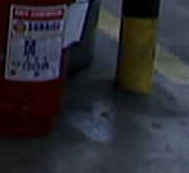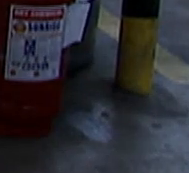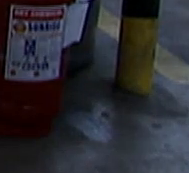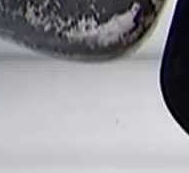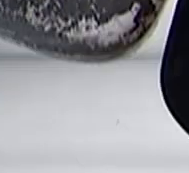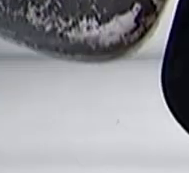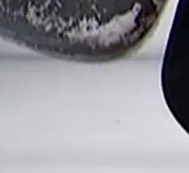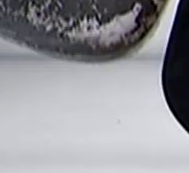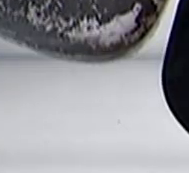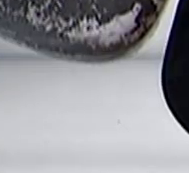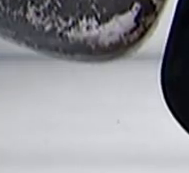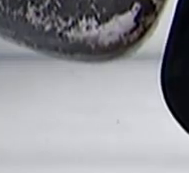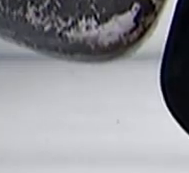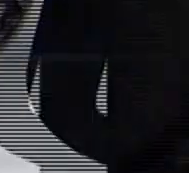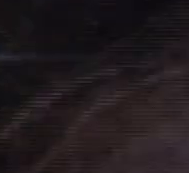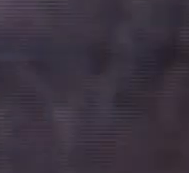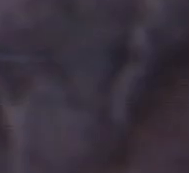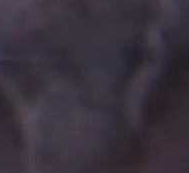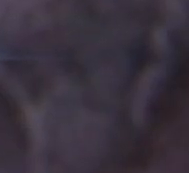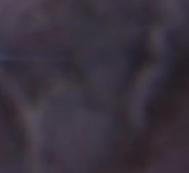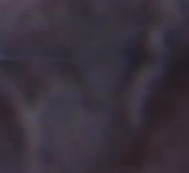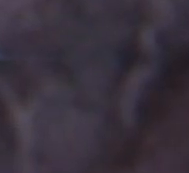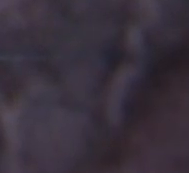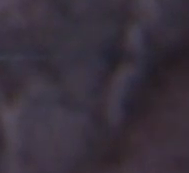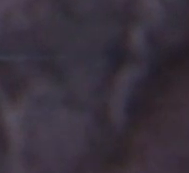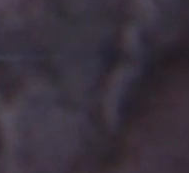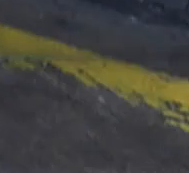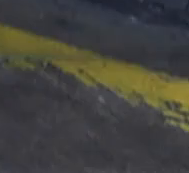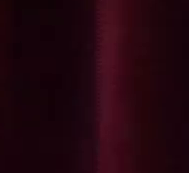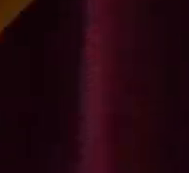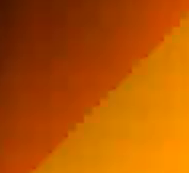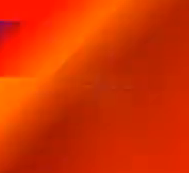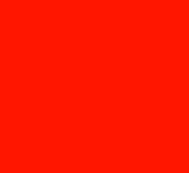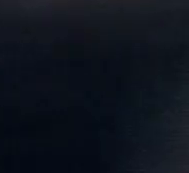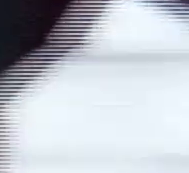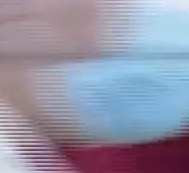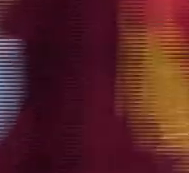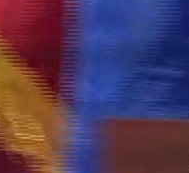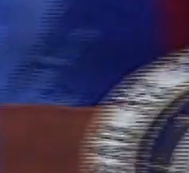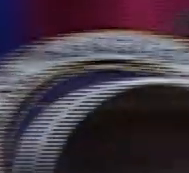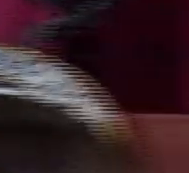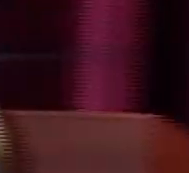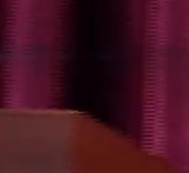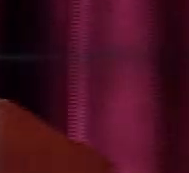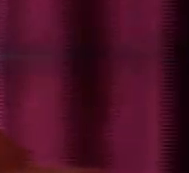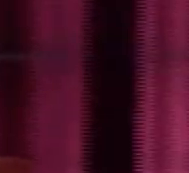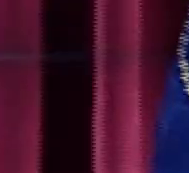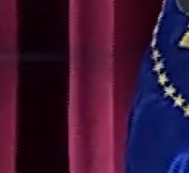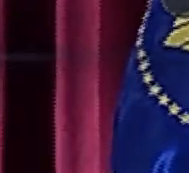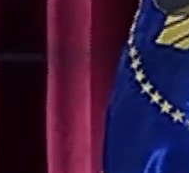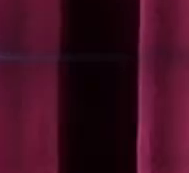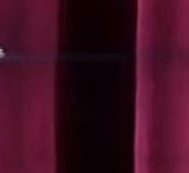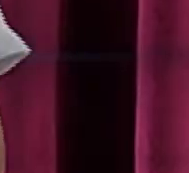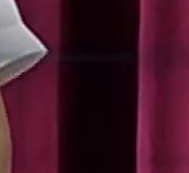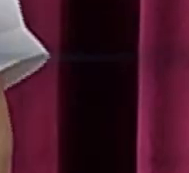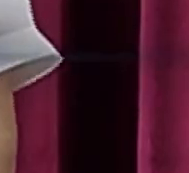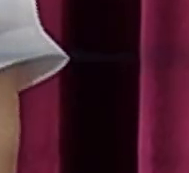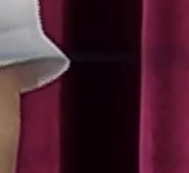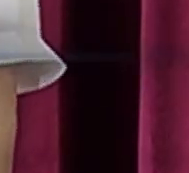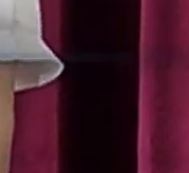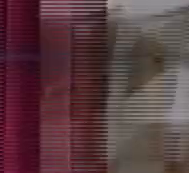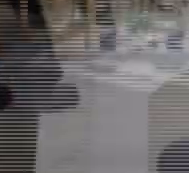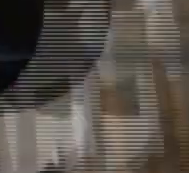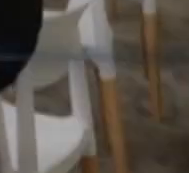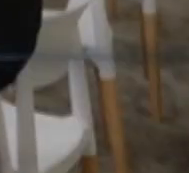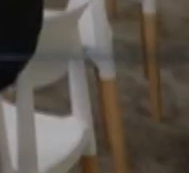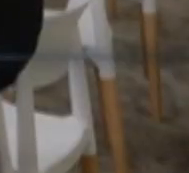1,000 pisong taas presyo sa produktong petrolyo posibleng ipatupad ngayong Linggo. Pilipinas, bahagi umano ng VIP Club o